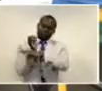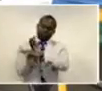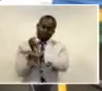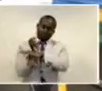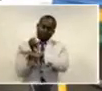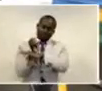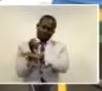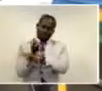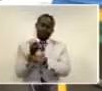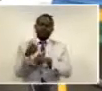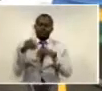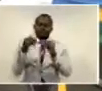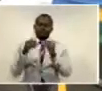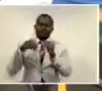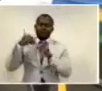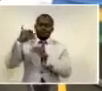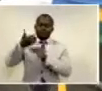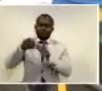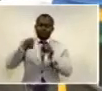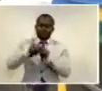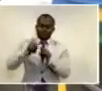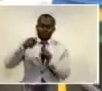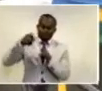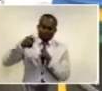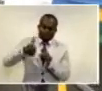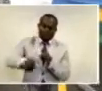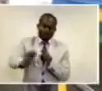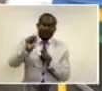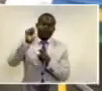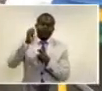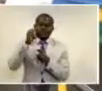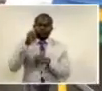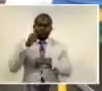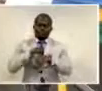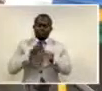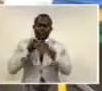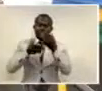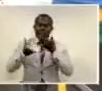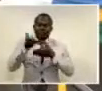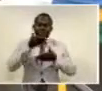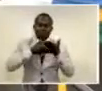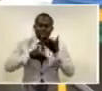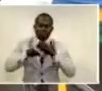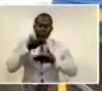teganyirije hanyuma nabo baze kubona n'umwanya muze kuganira.